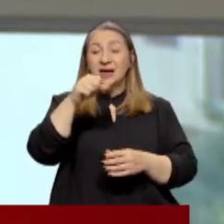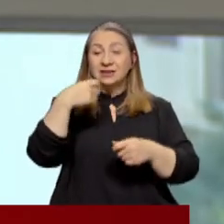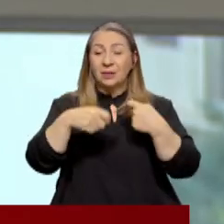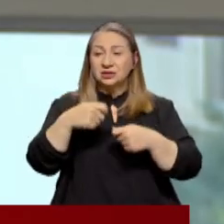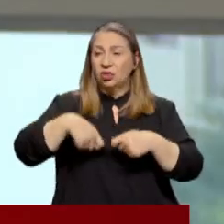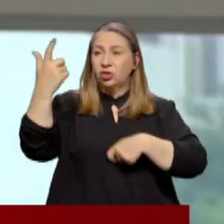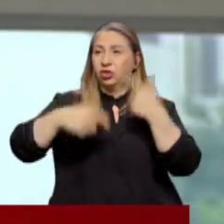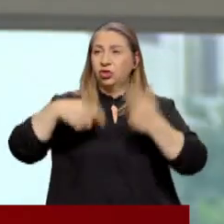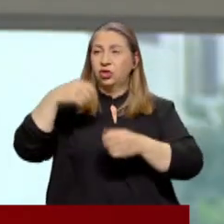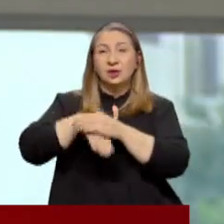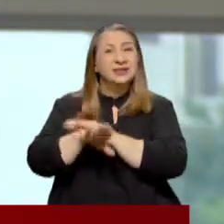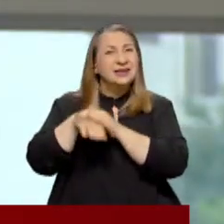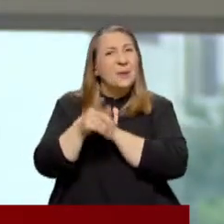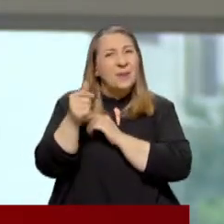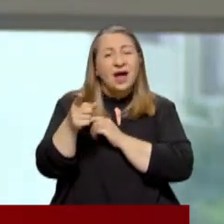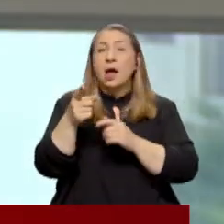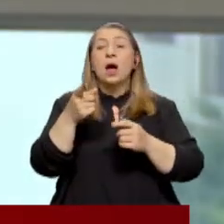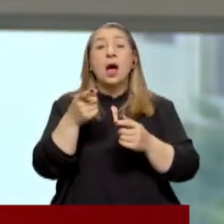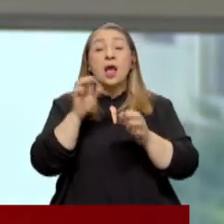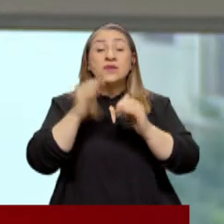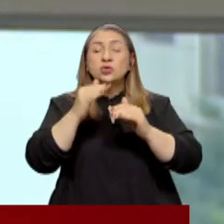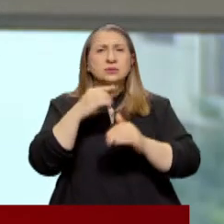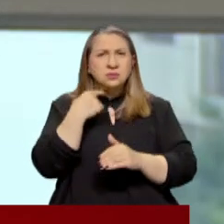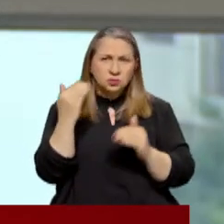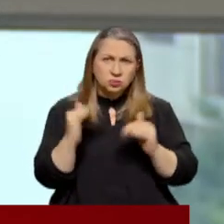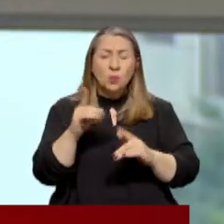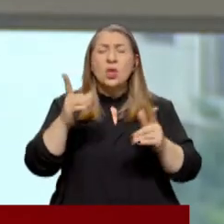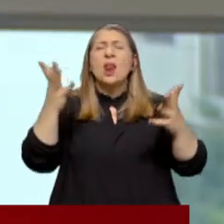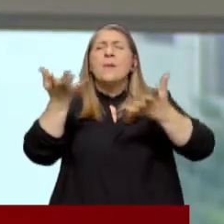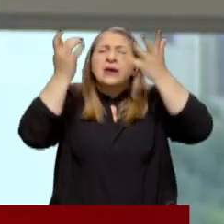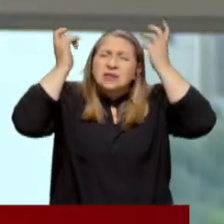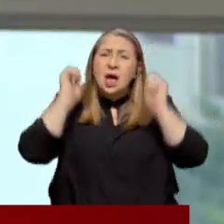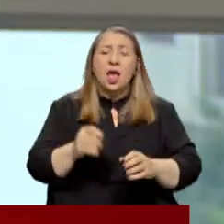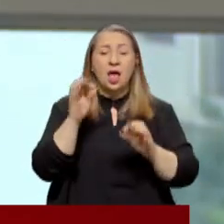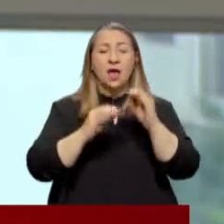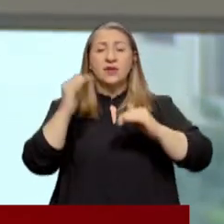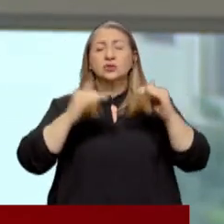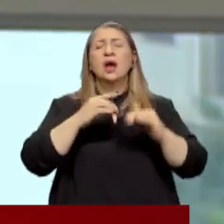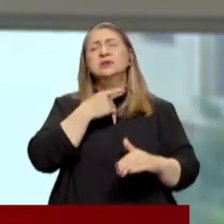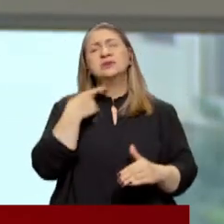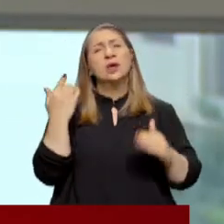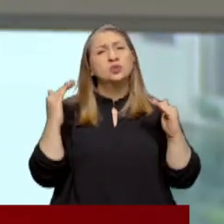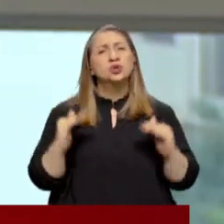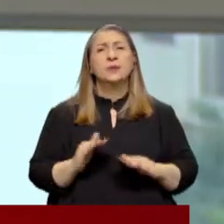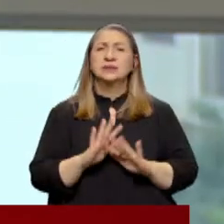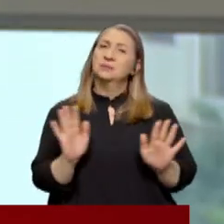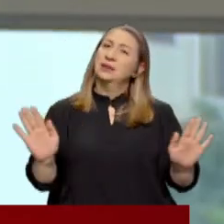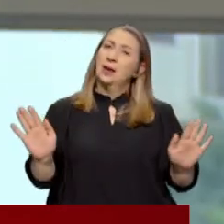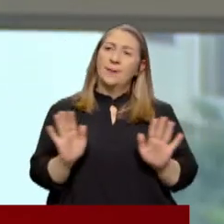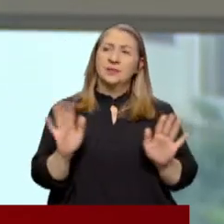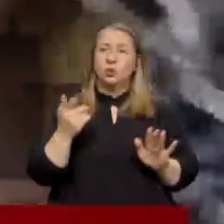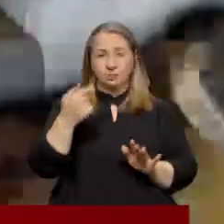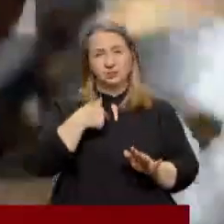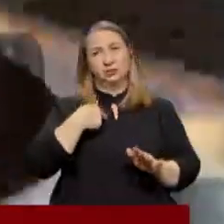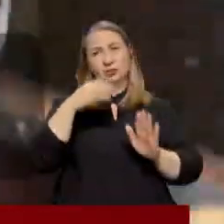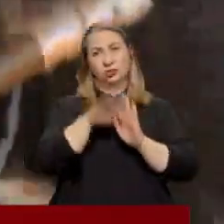rezervlerini çarçur etmesidir. Enflasyonu asla düşüremeyecekler. Bunlar ağızlarıyla kuş tutsalar enflasyonu asla düşüremezler abi. Bitti. Onu biz